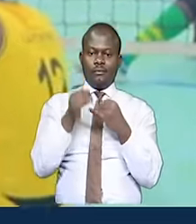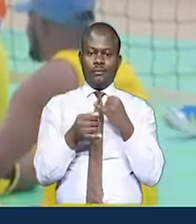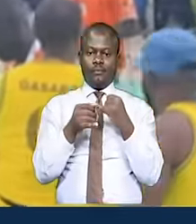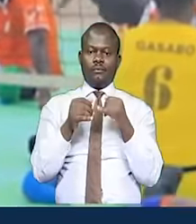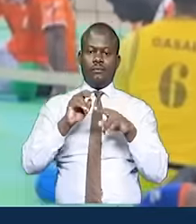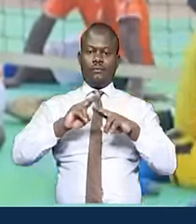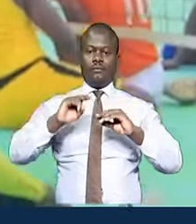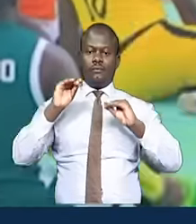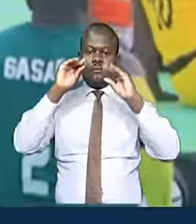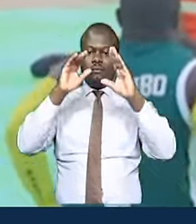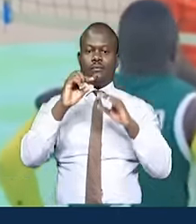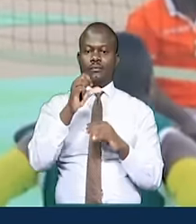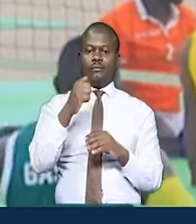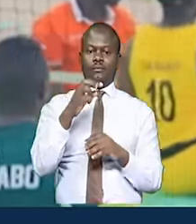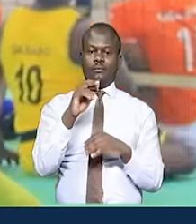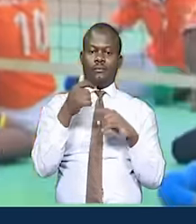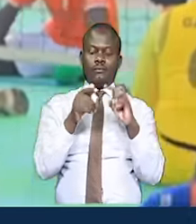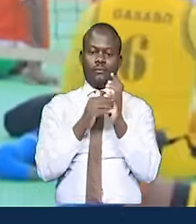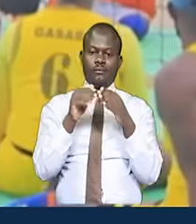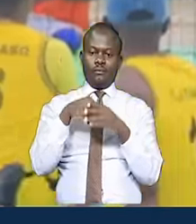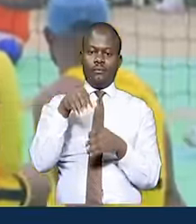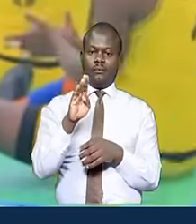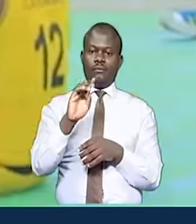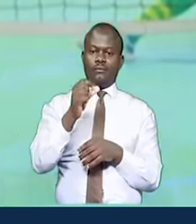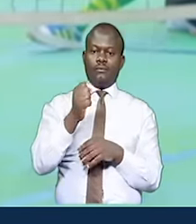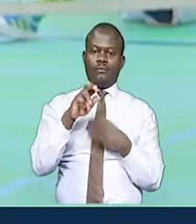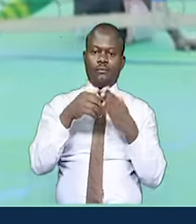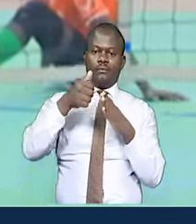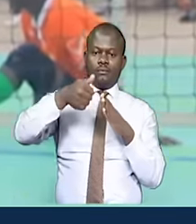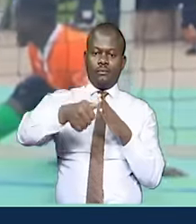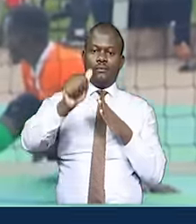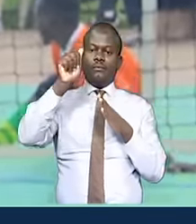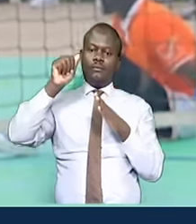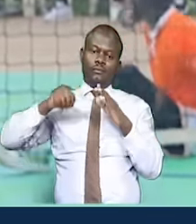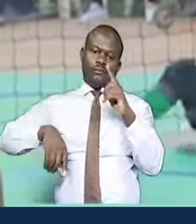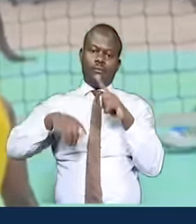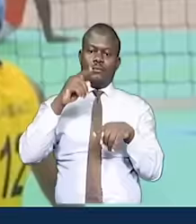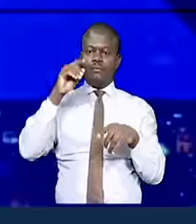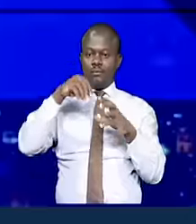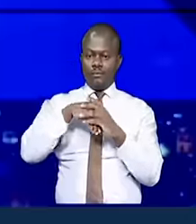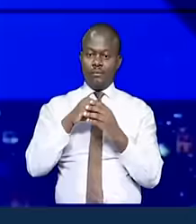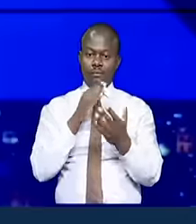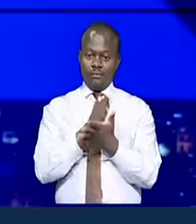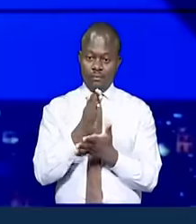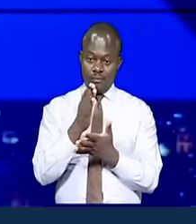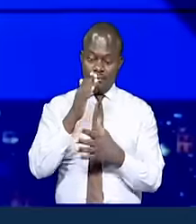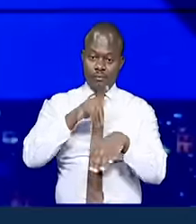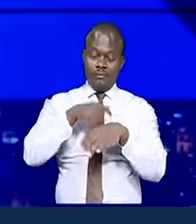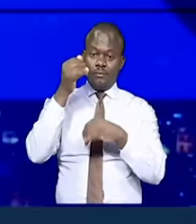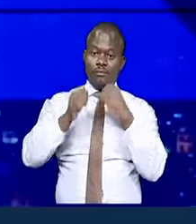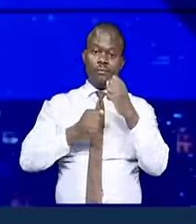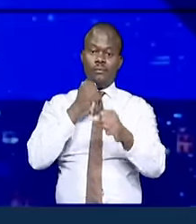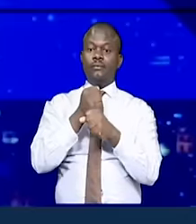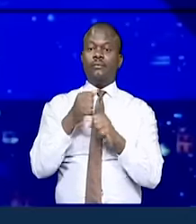Sitting Volleyball Gisagara ndetse na Bugesera aribo begukanye iki gikombe. Mu byukuri turi mu bihe byo gusoza umwaka